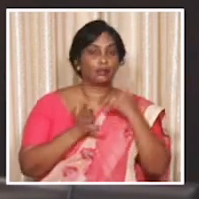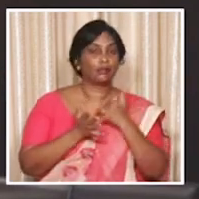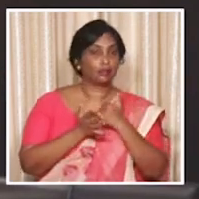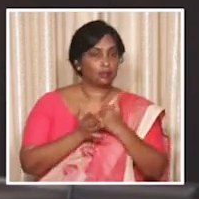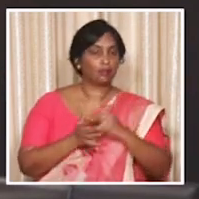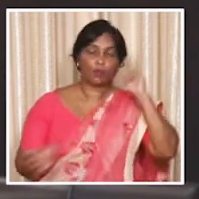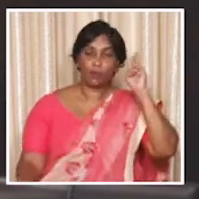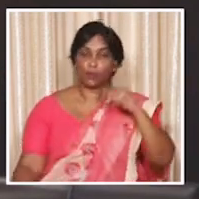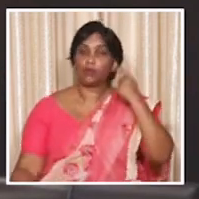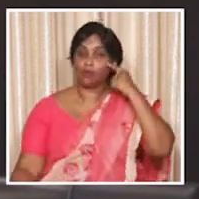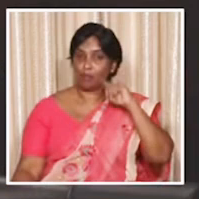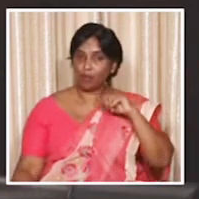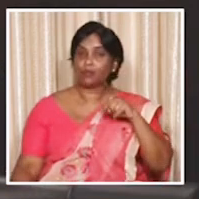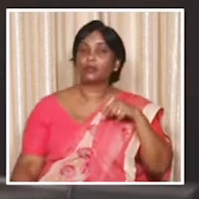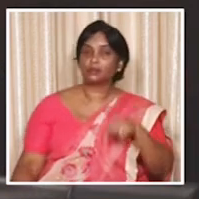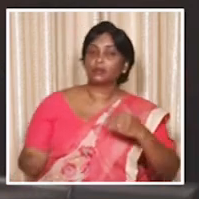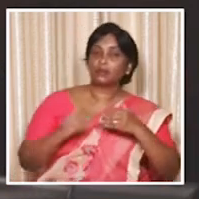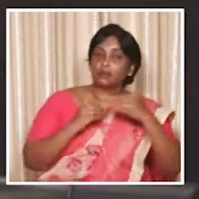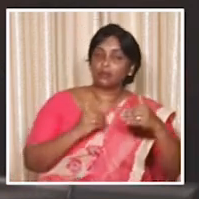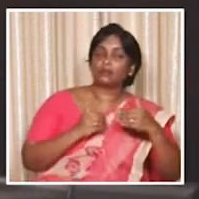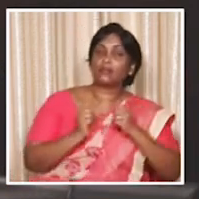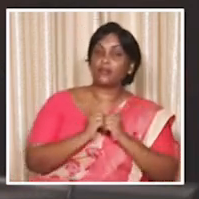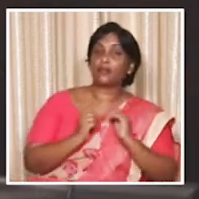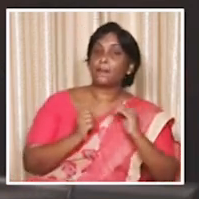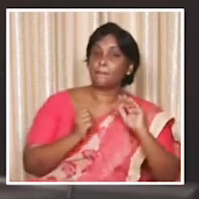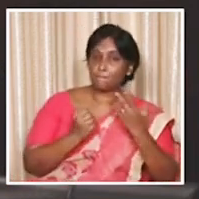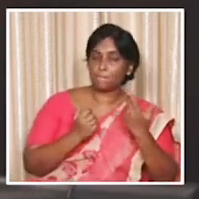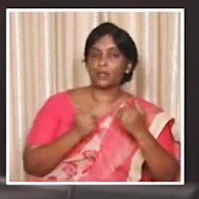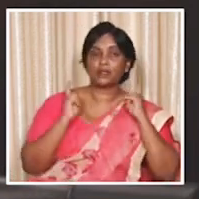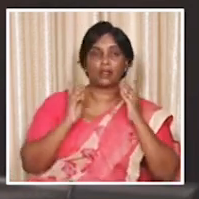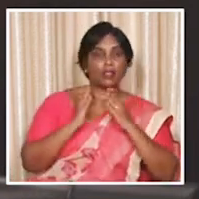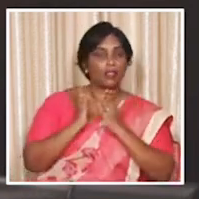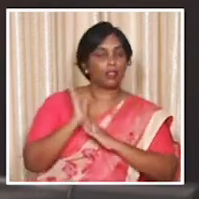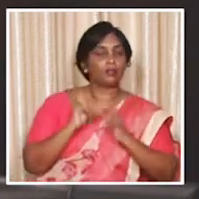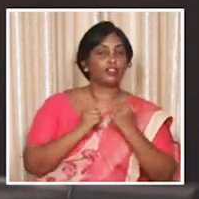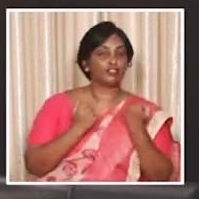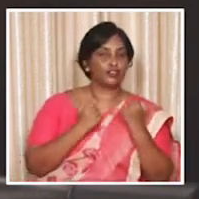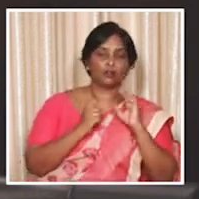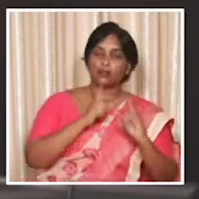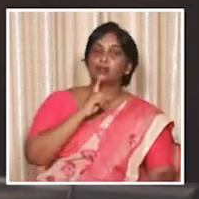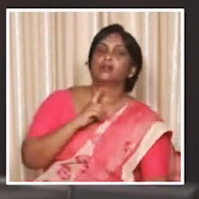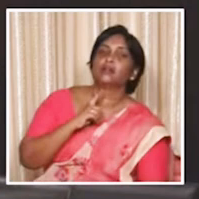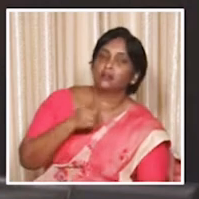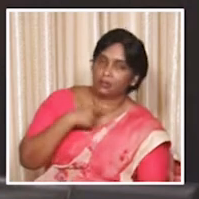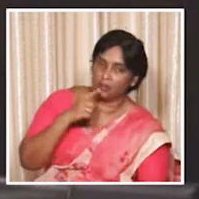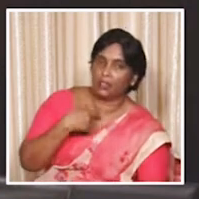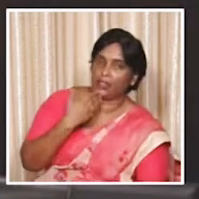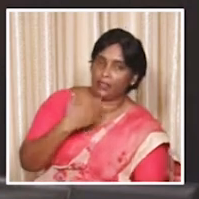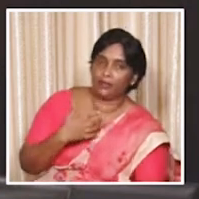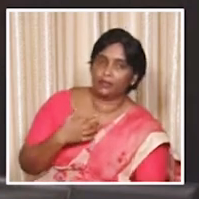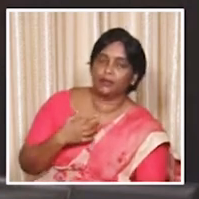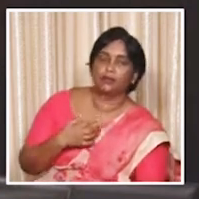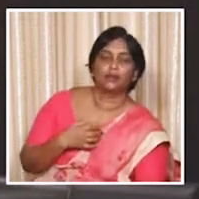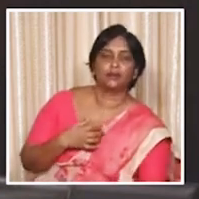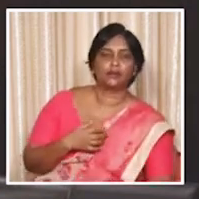හරි ජයග්‍රහණය කිරීමේ අරමුණින් මෙතනින් පටන්ගෙන වැඩ ආරම්භ කරන්න ක්‍රීඩා මාත්‍යවරයාට ශක්තිය ධෛර්යය ලැබෙන්න කියලා ප්‍රාර්ථනා කරමින් මම නිහඬ වෙනවා බොහොමත්ම ස්තුතියි